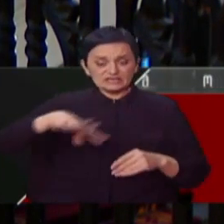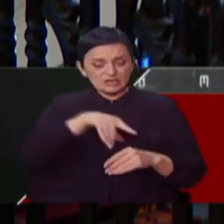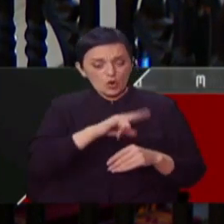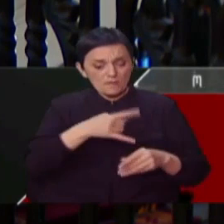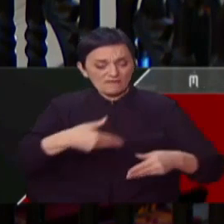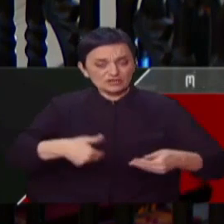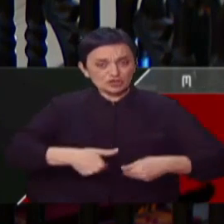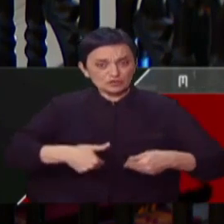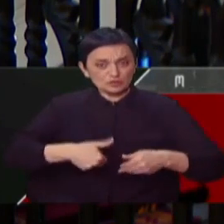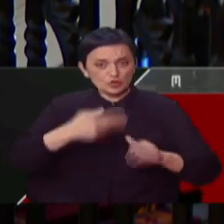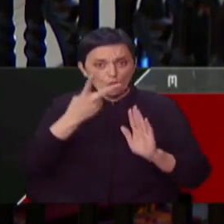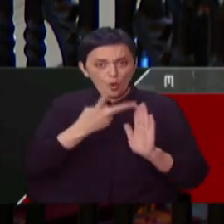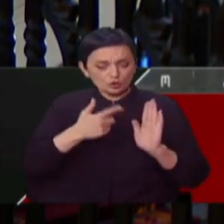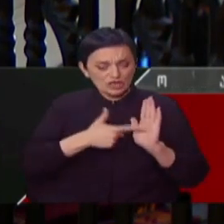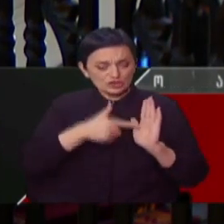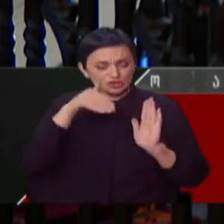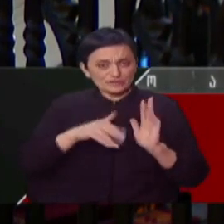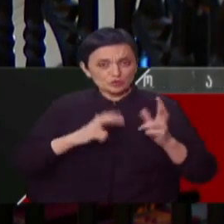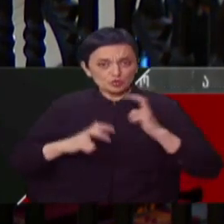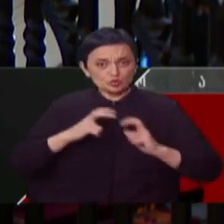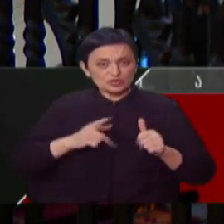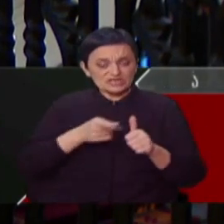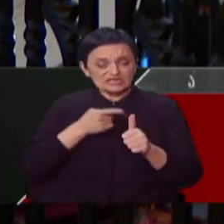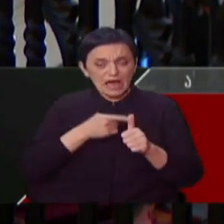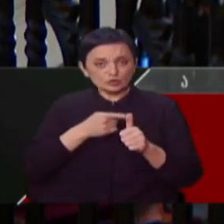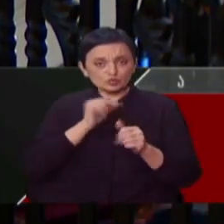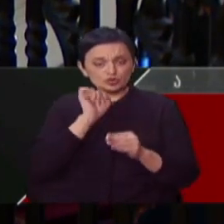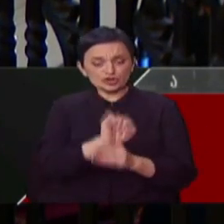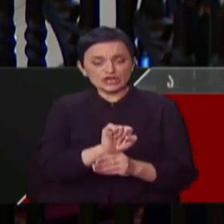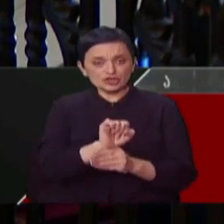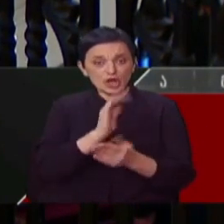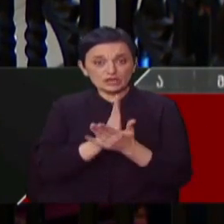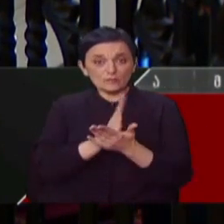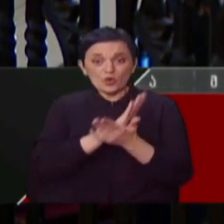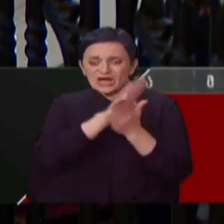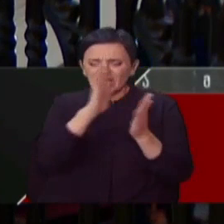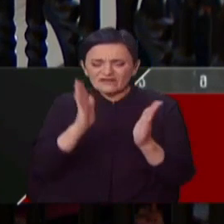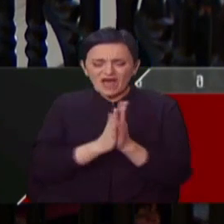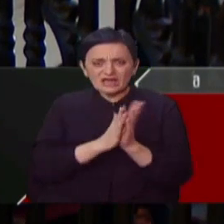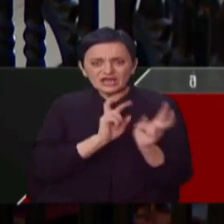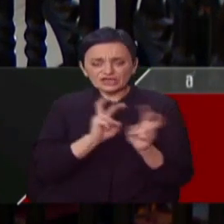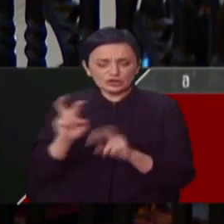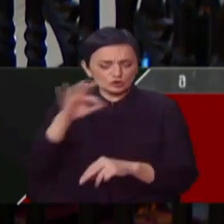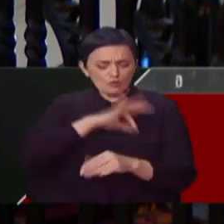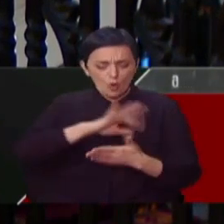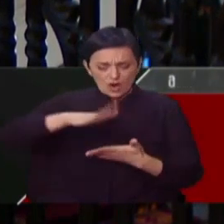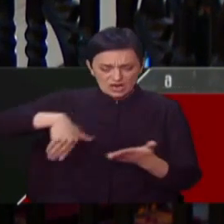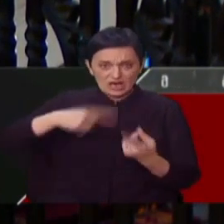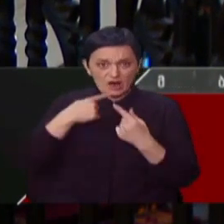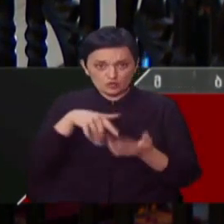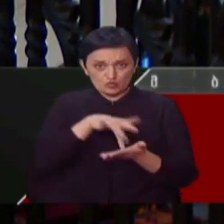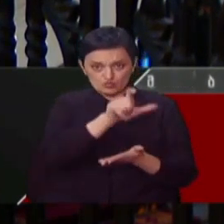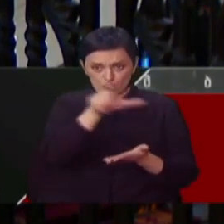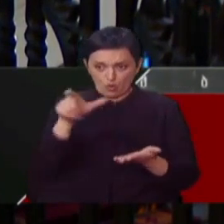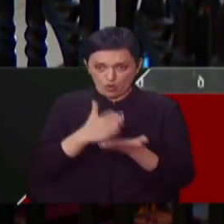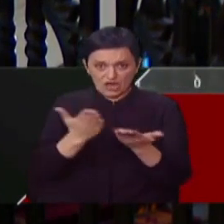ბავშვი შიმშილობს, ან 27000 სტუდენტს სტატუსი აქვს შეჩერებული. აი ყველანაირი ნიშნის მოგების გარეშე ვიძახი, აგერ არიან მოქალაქეები,